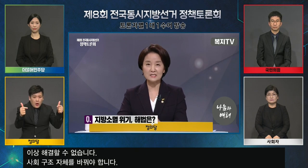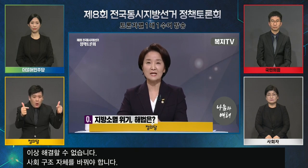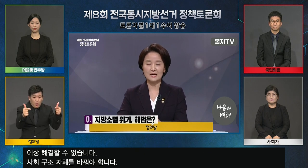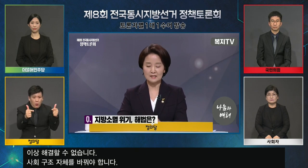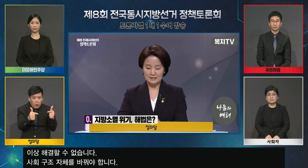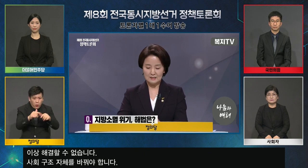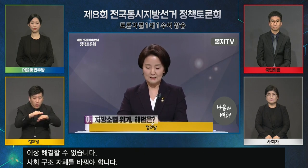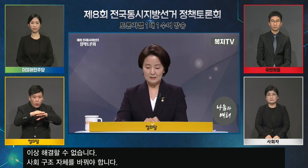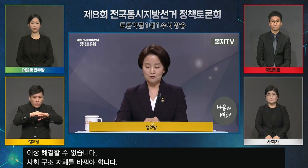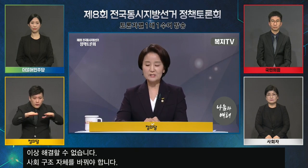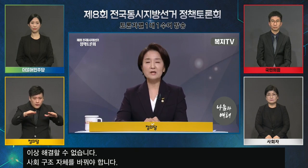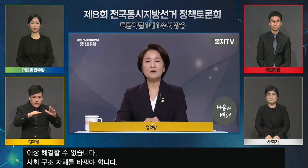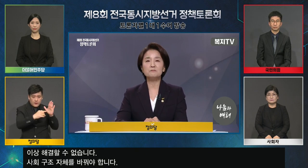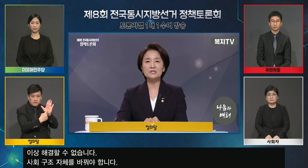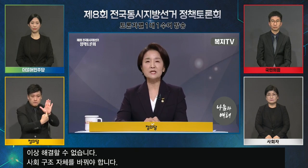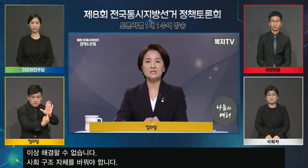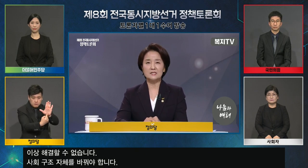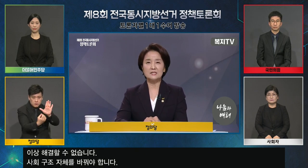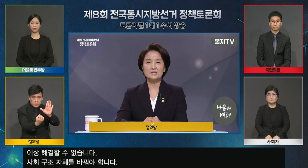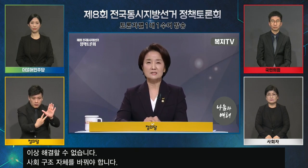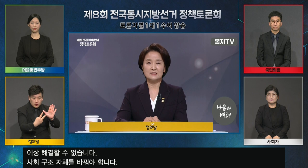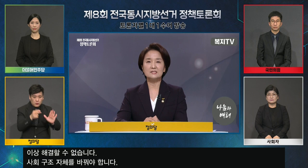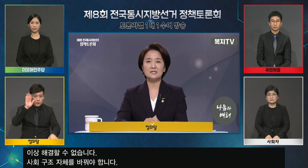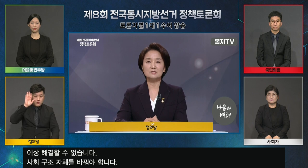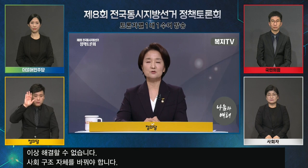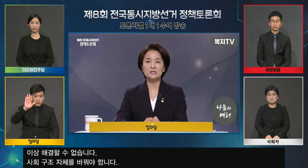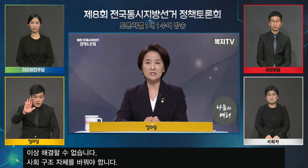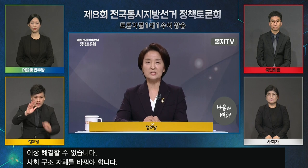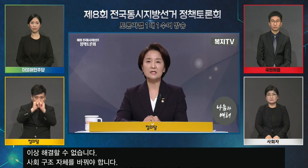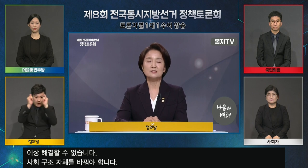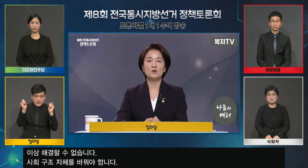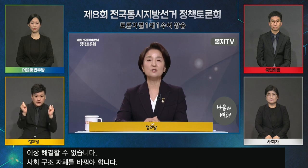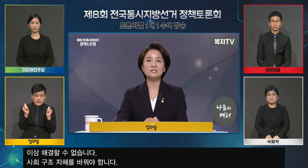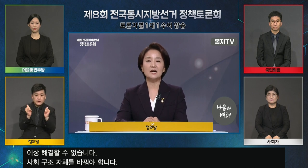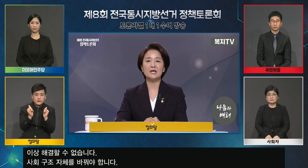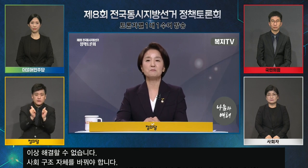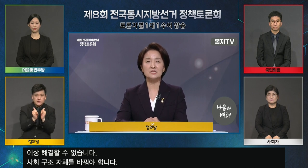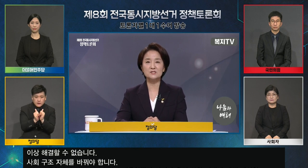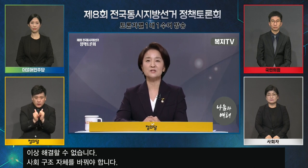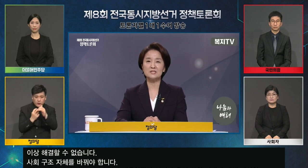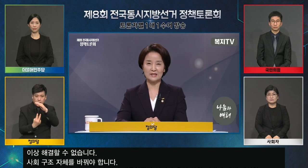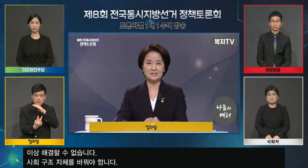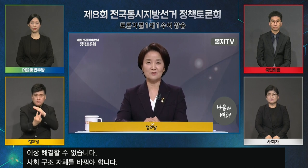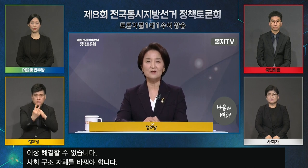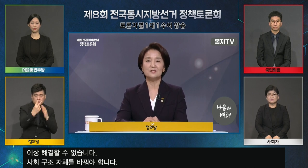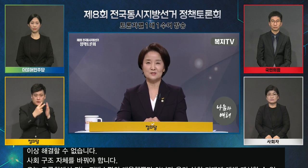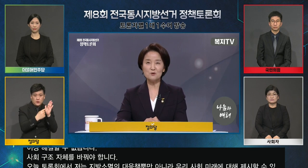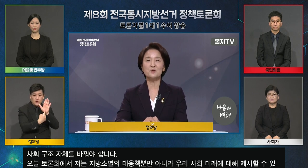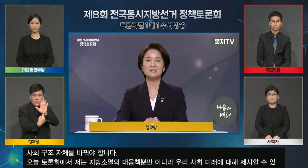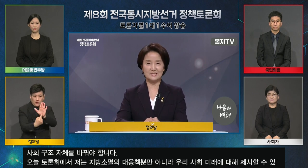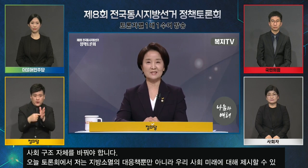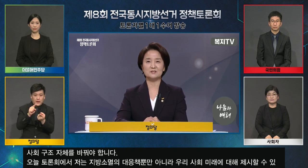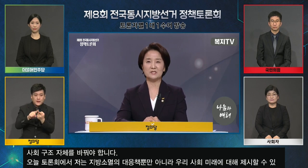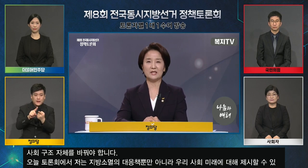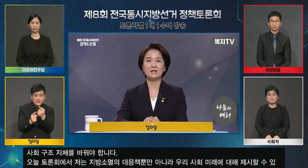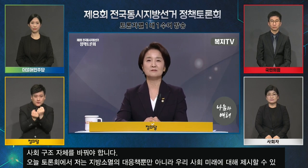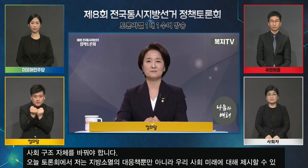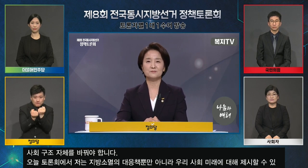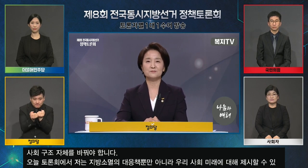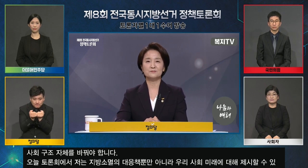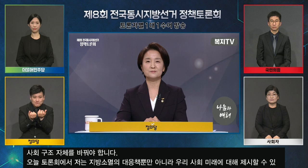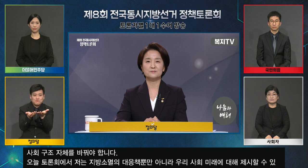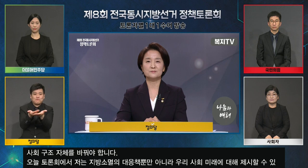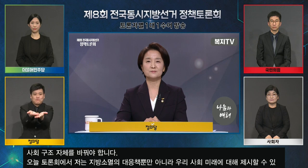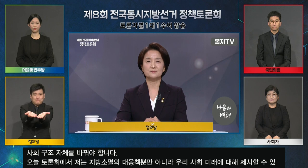뿐만 아니라 우리 사회의 미래를 제시할 수 있는 정의당의 비전에 대해서 설명드리겠습니다.